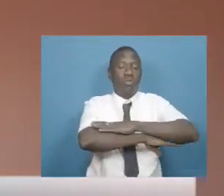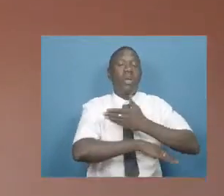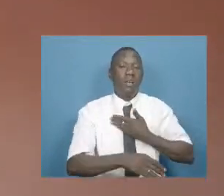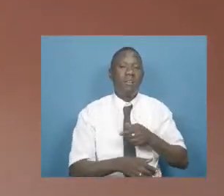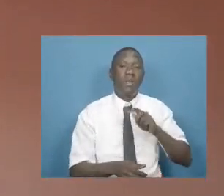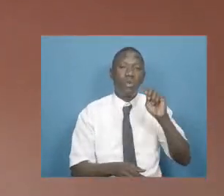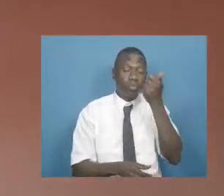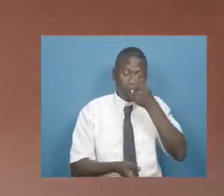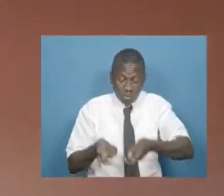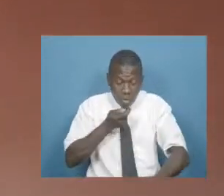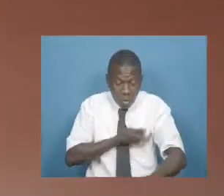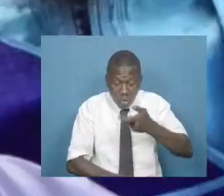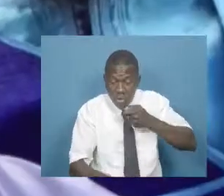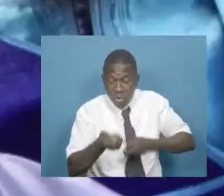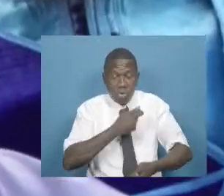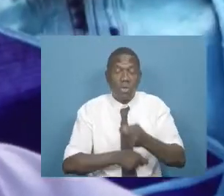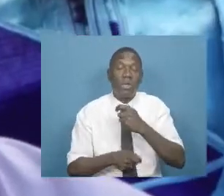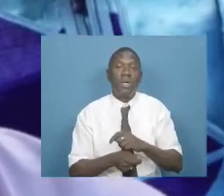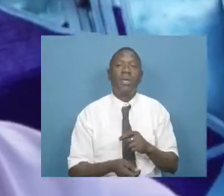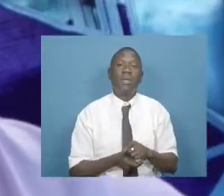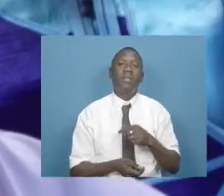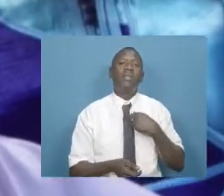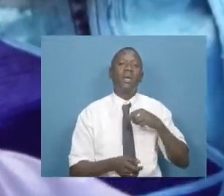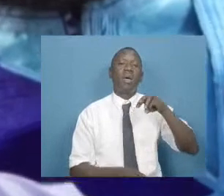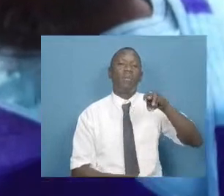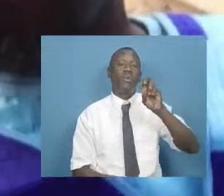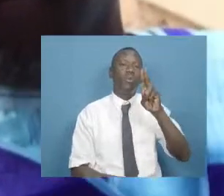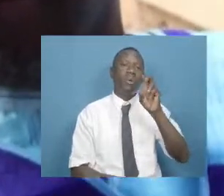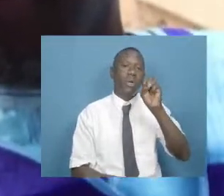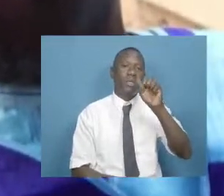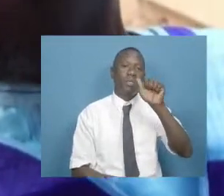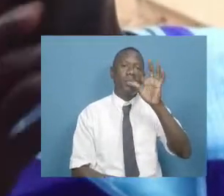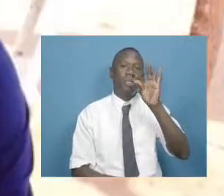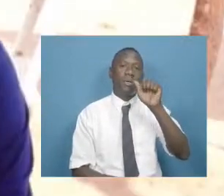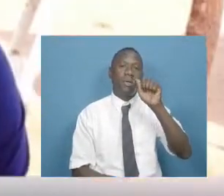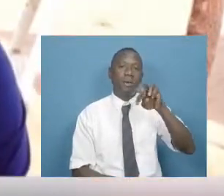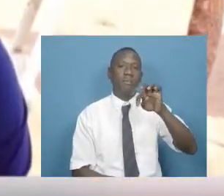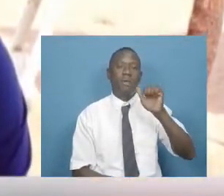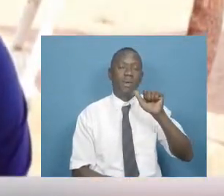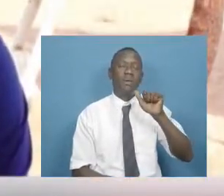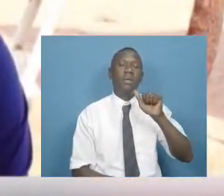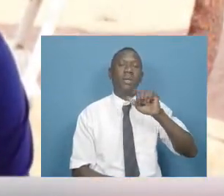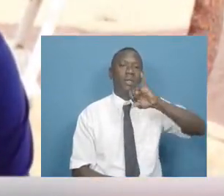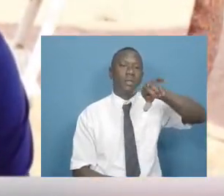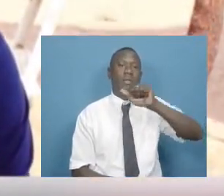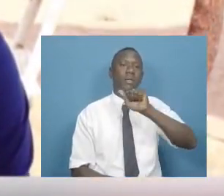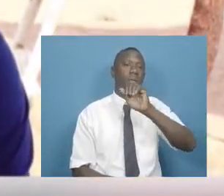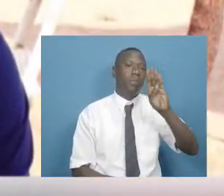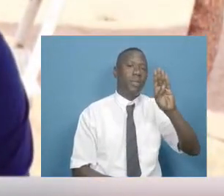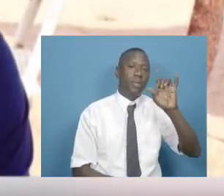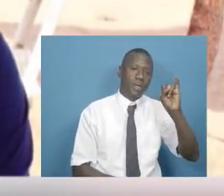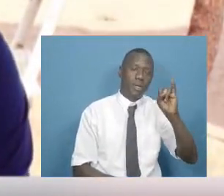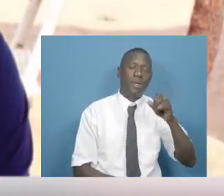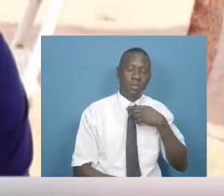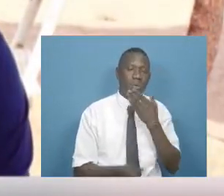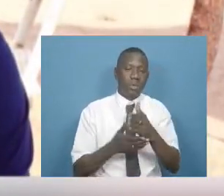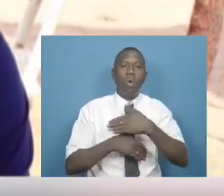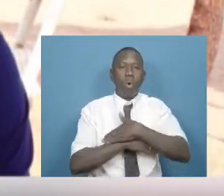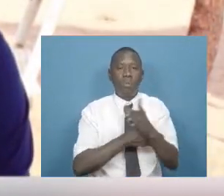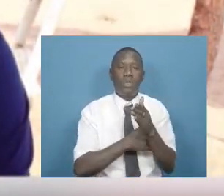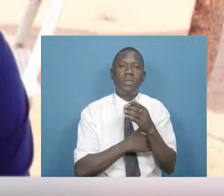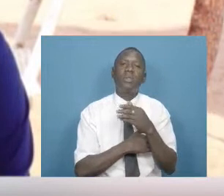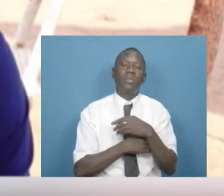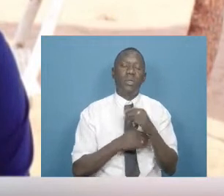Al-Amin Mustafa Jabi, a student, opened the occasion with a Quranic recitation. أعوذ بالله من